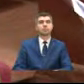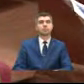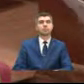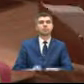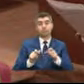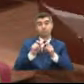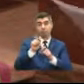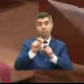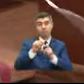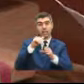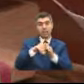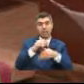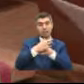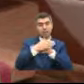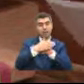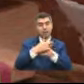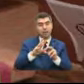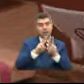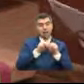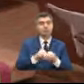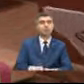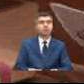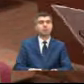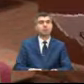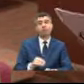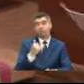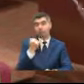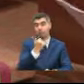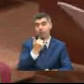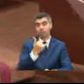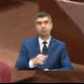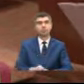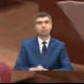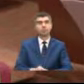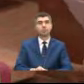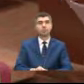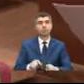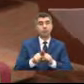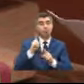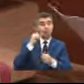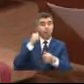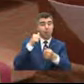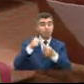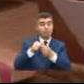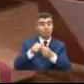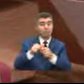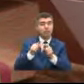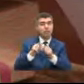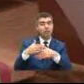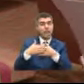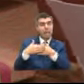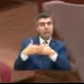لفريق التجمع الدستوري على هذا الموضوع المهم. يعني لست بحاجة للتذكير بأهمية تقريب القضاء